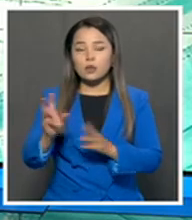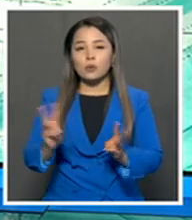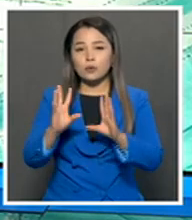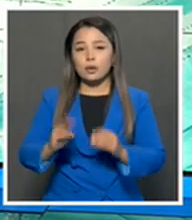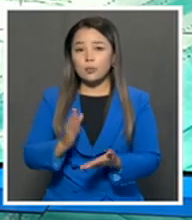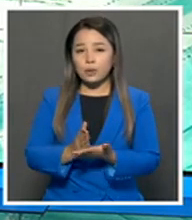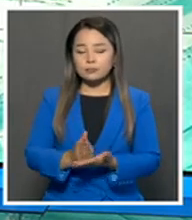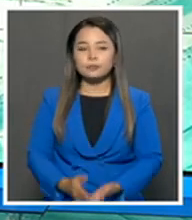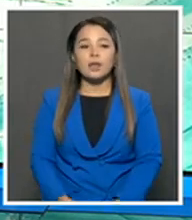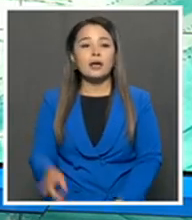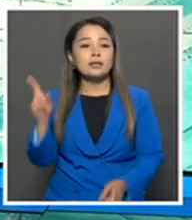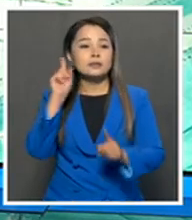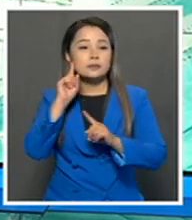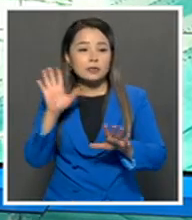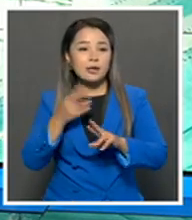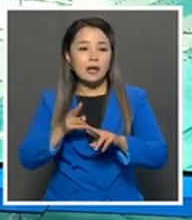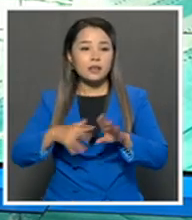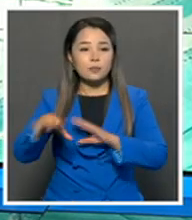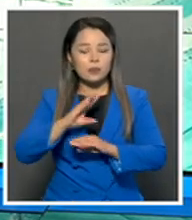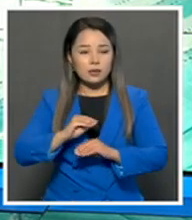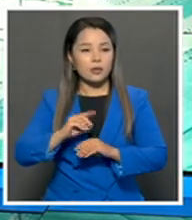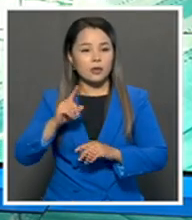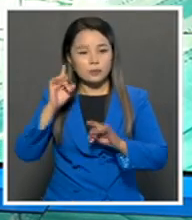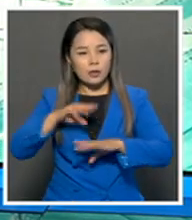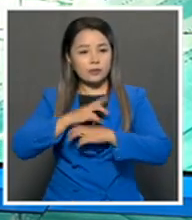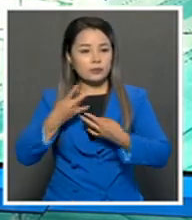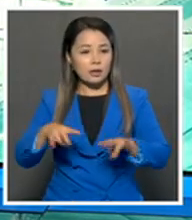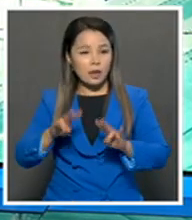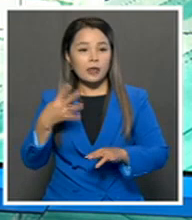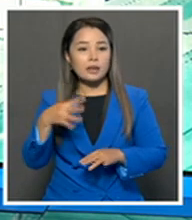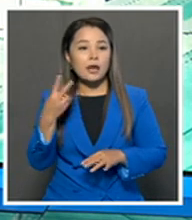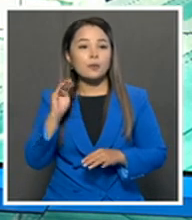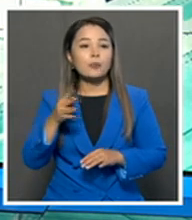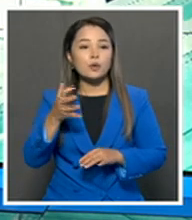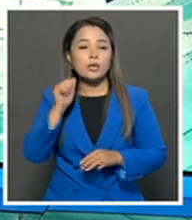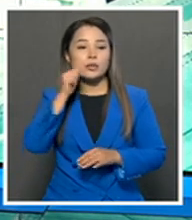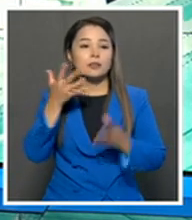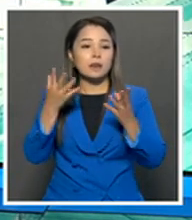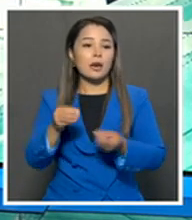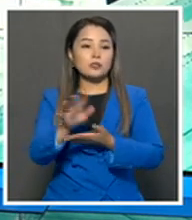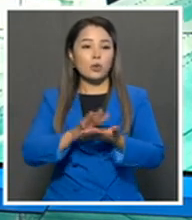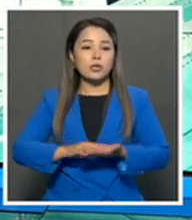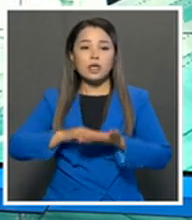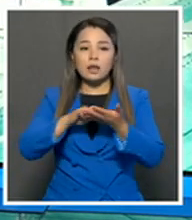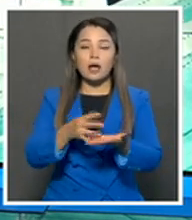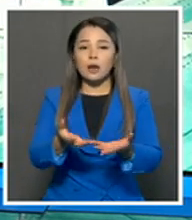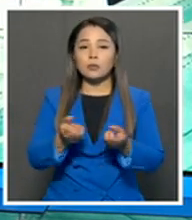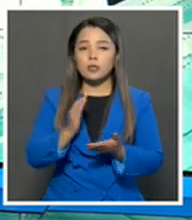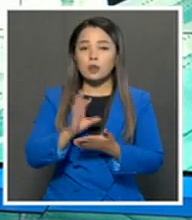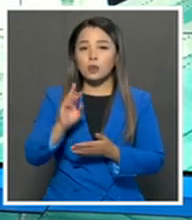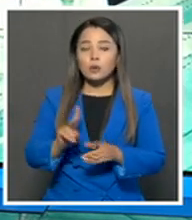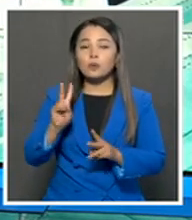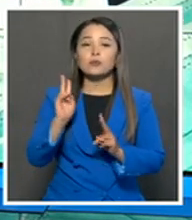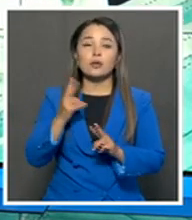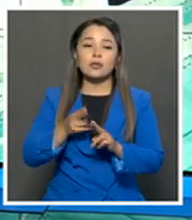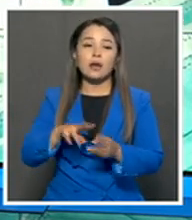Естімей қалдым демеңіз, ертен 42500 теңге алу үшін өтініш қабылдана бастайды. Әлеметтік төлем бұл жолы кімдерге тиесілі?